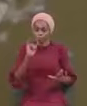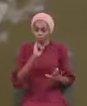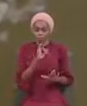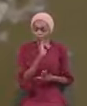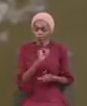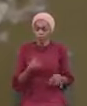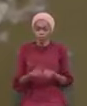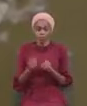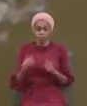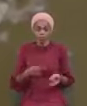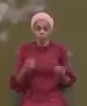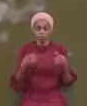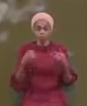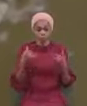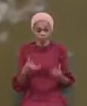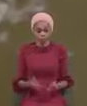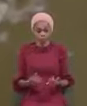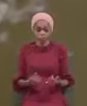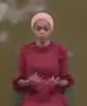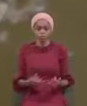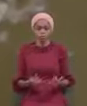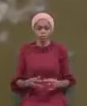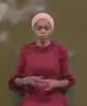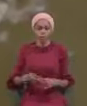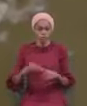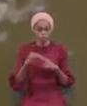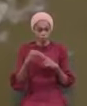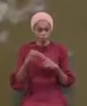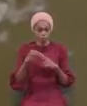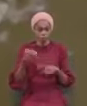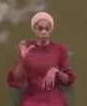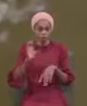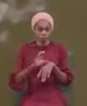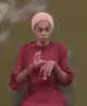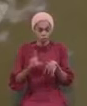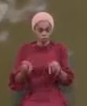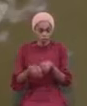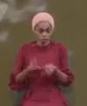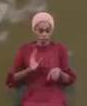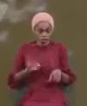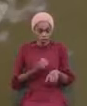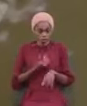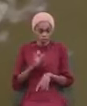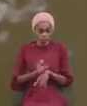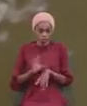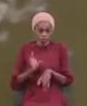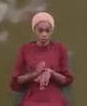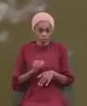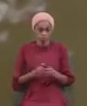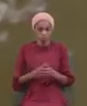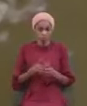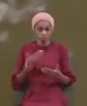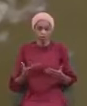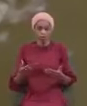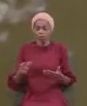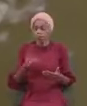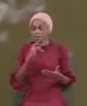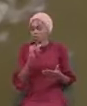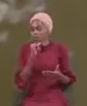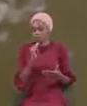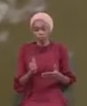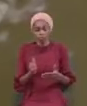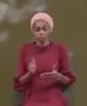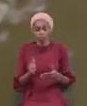espécialement une église comme la nottre les choses ne sont pas laissées en il y a un